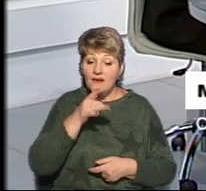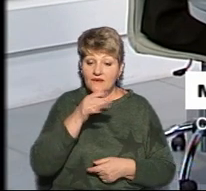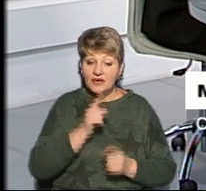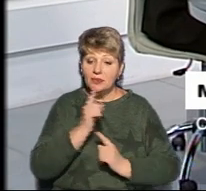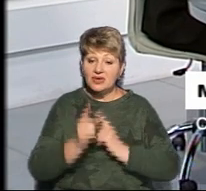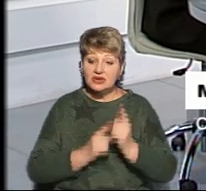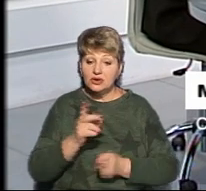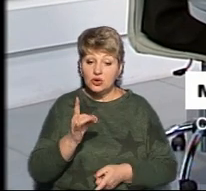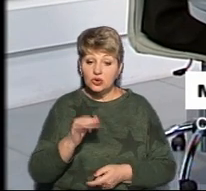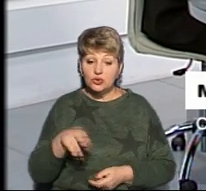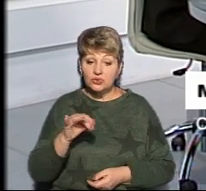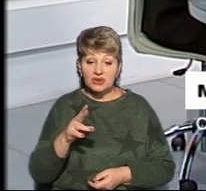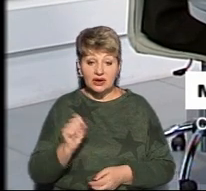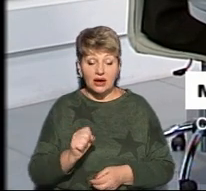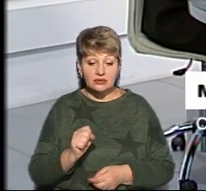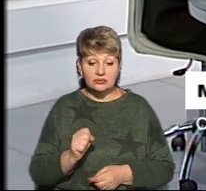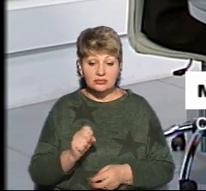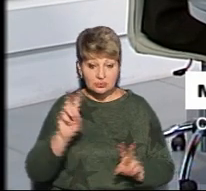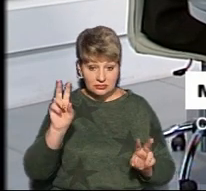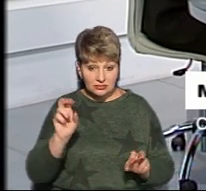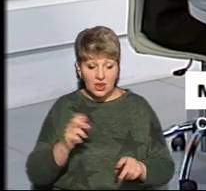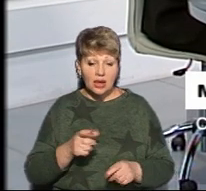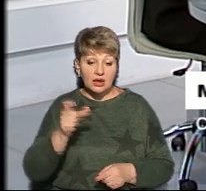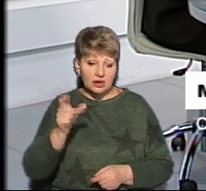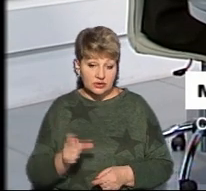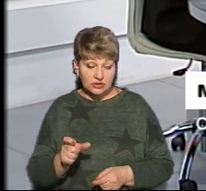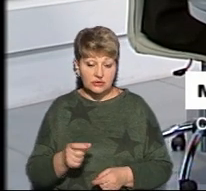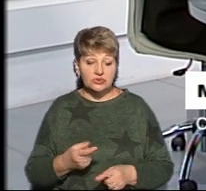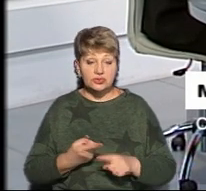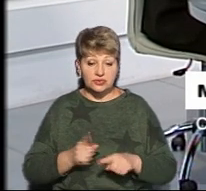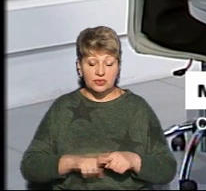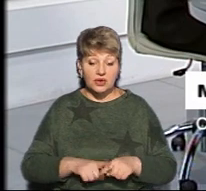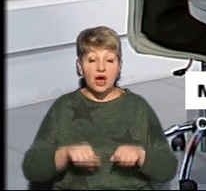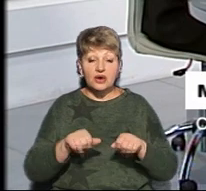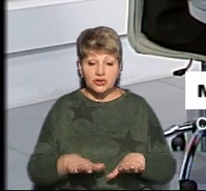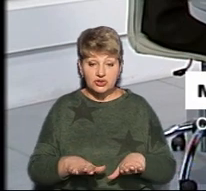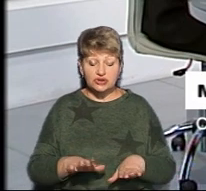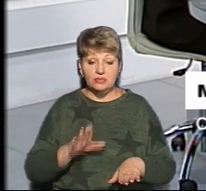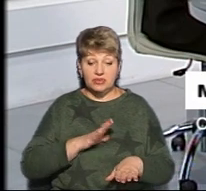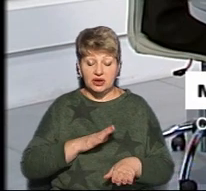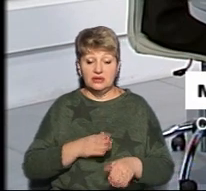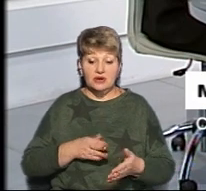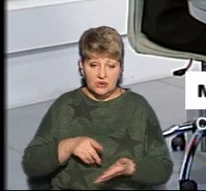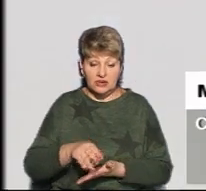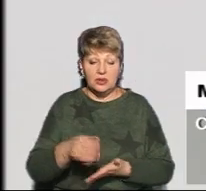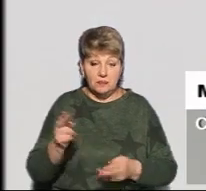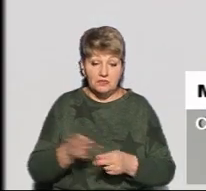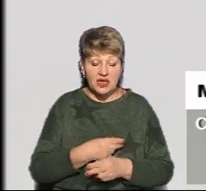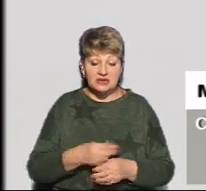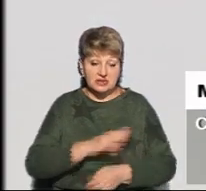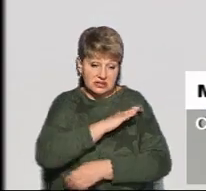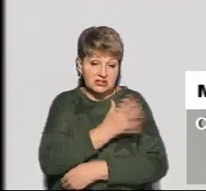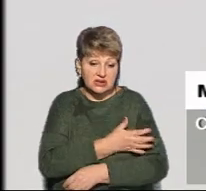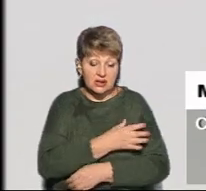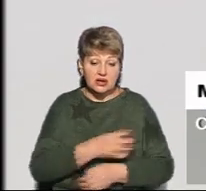Час змін Сергія Рудика. Дивіться, Сергій Рудик людина амбітна. Він вирішив іти без великих політичних сил. Він